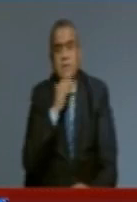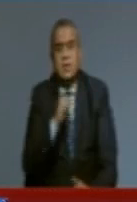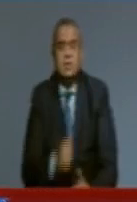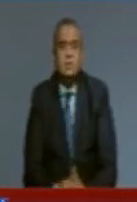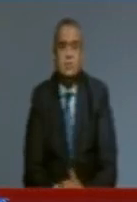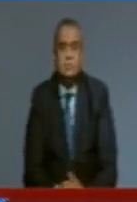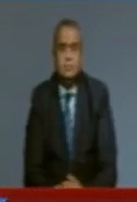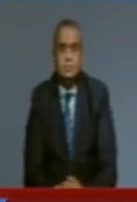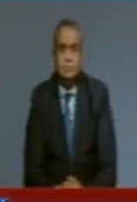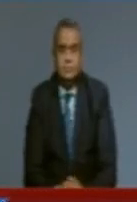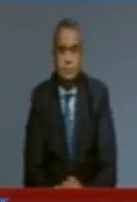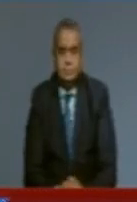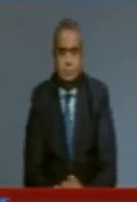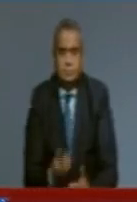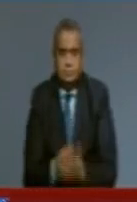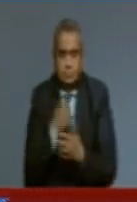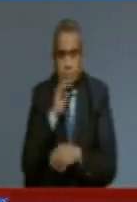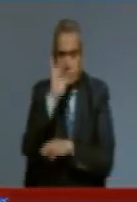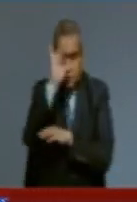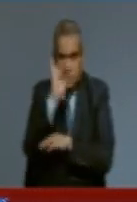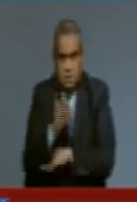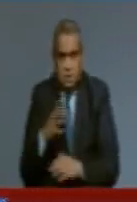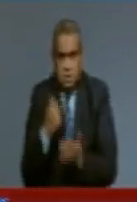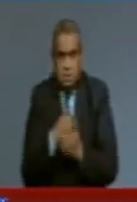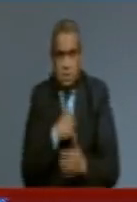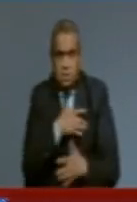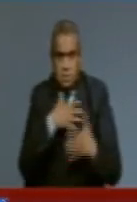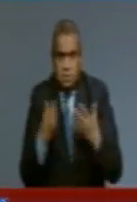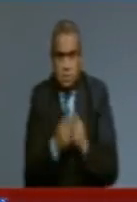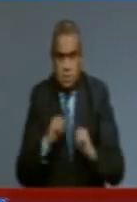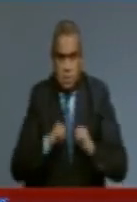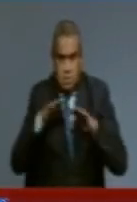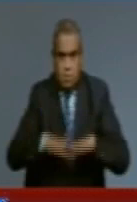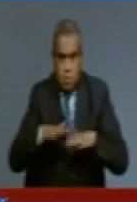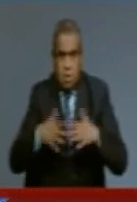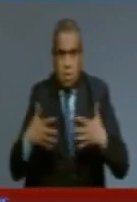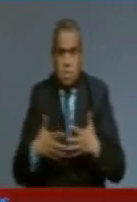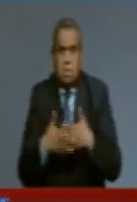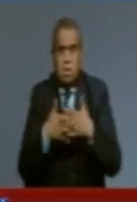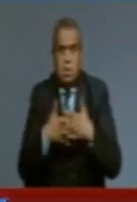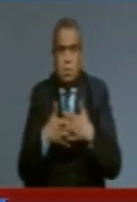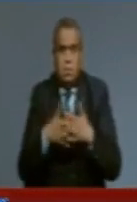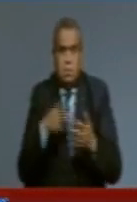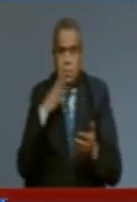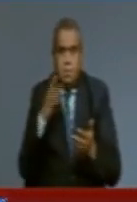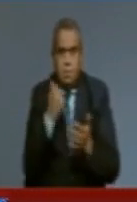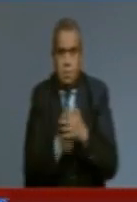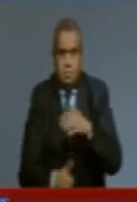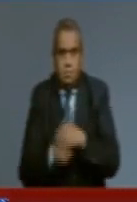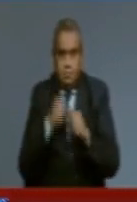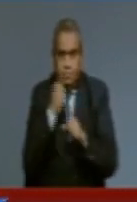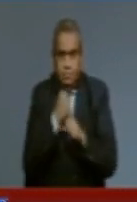ومن أجل الرعاية الروحية لمواطنيها، وكذلك انطلاقا من